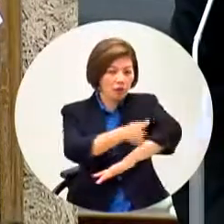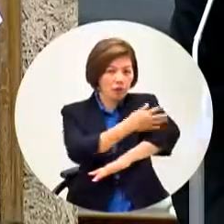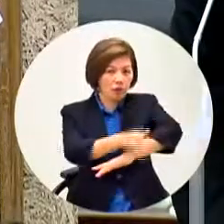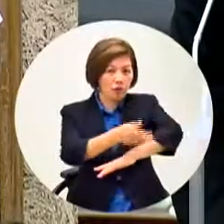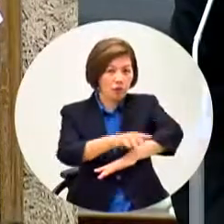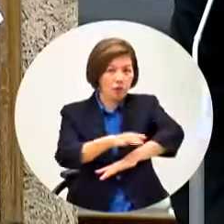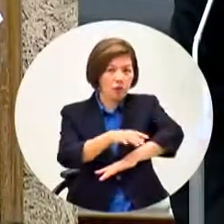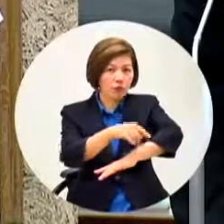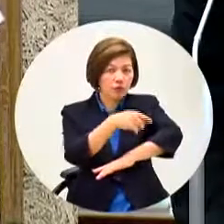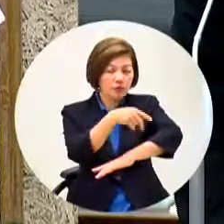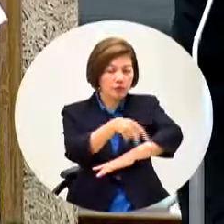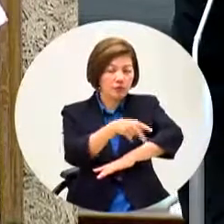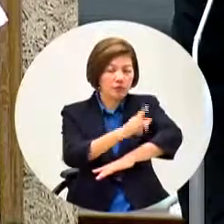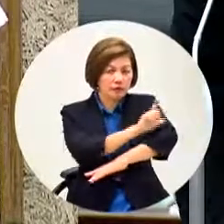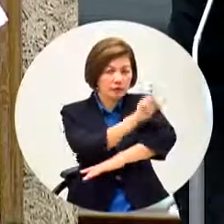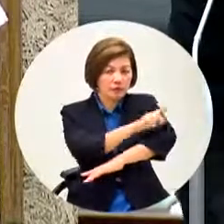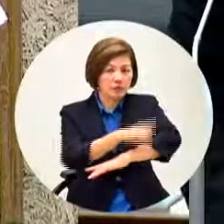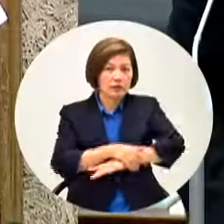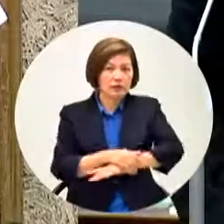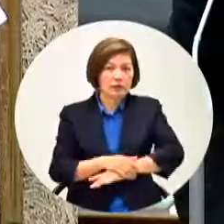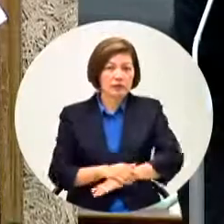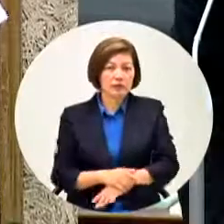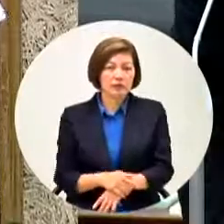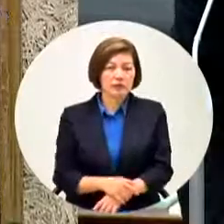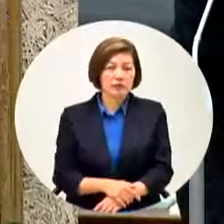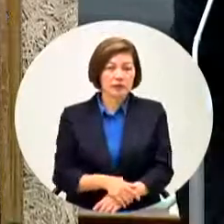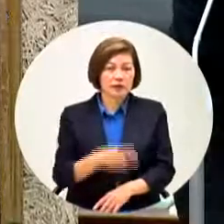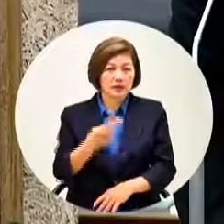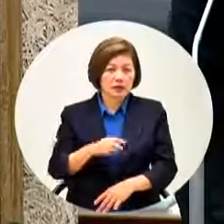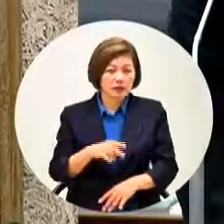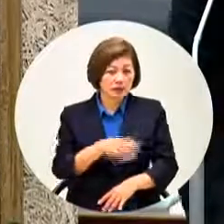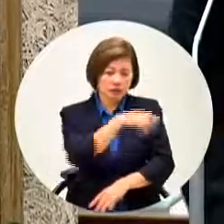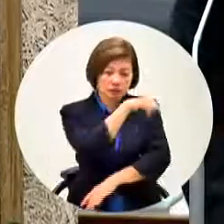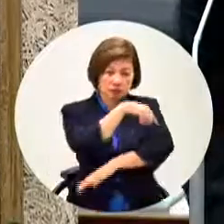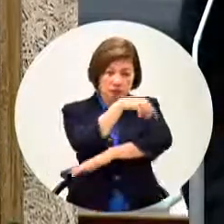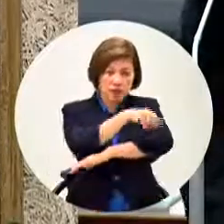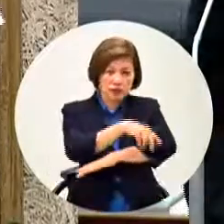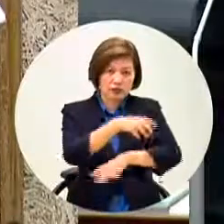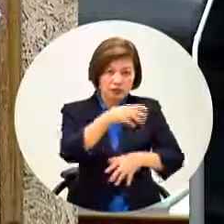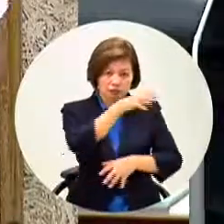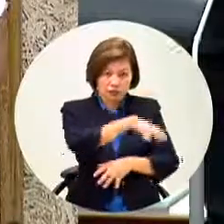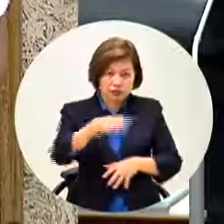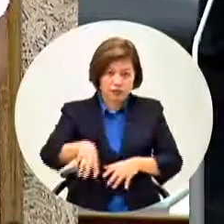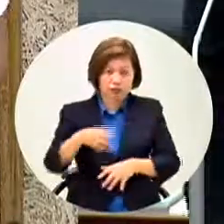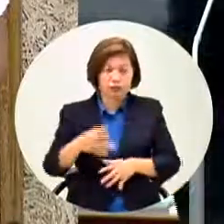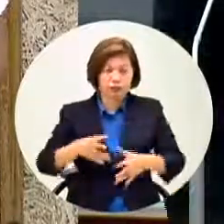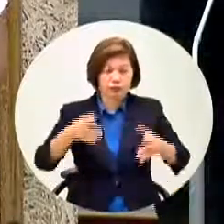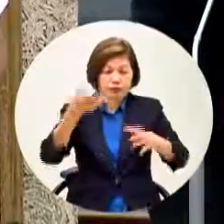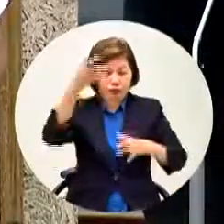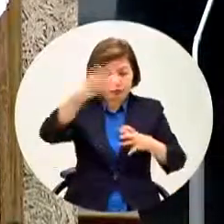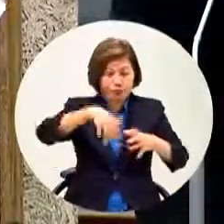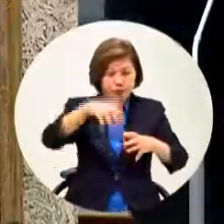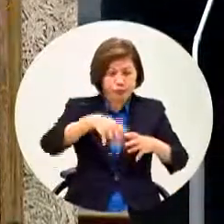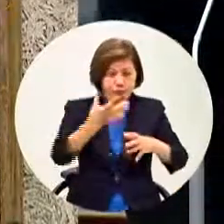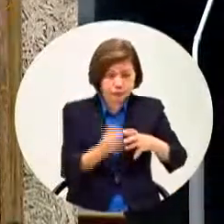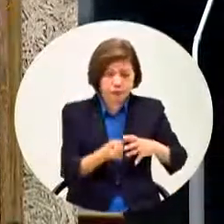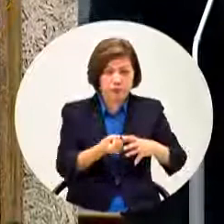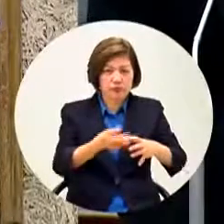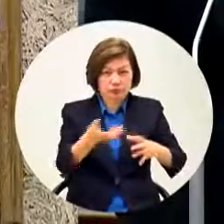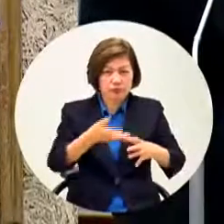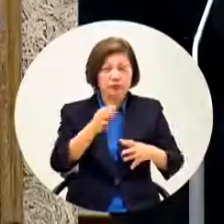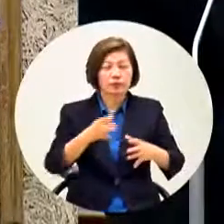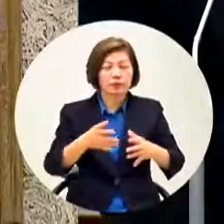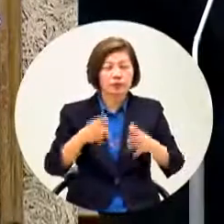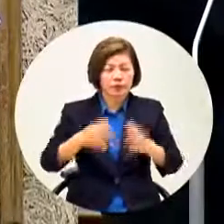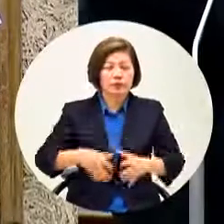有我们的这个草潭皮那边要开辟两座滞洪池，那总经费28000万，我们有跟那个中央来做争